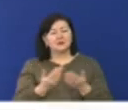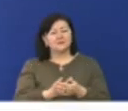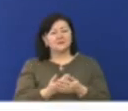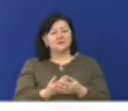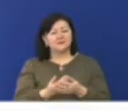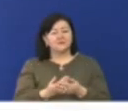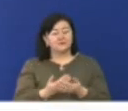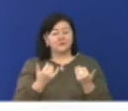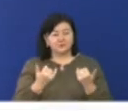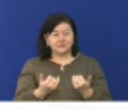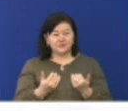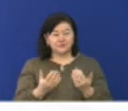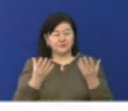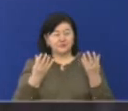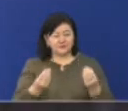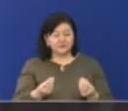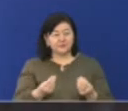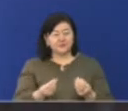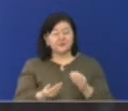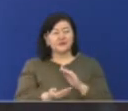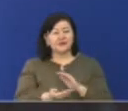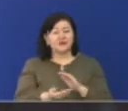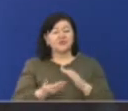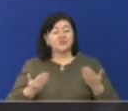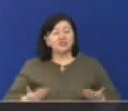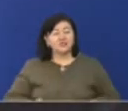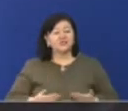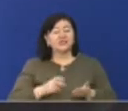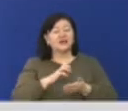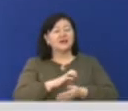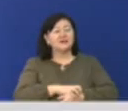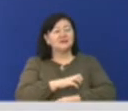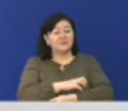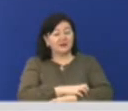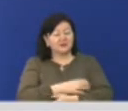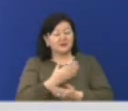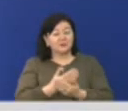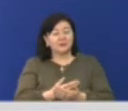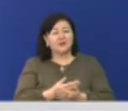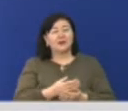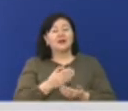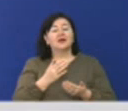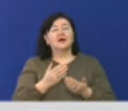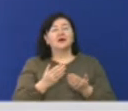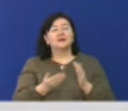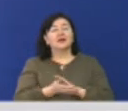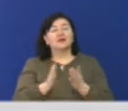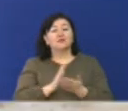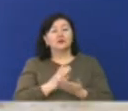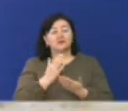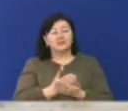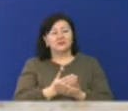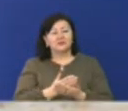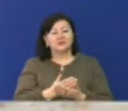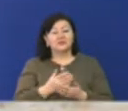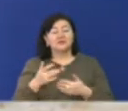текущем году отделом ЖКХ и жилищной инспекции заключен договор с предприятием «Семей» по содержанию территории этих кладбищ. На содержание мест захоронений из